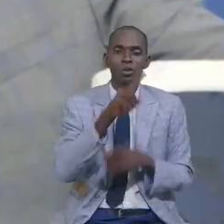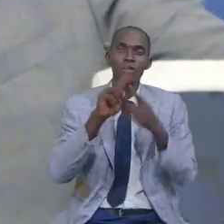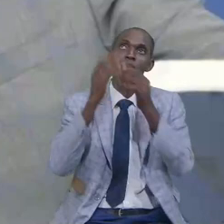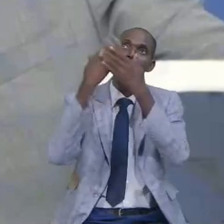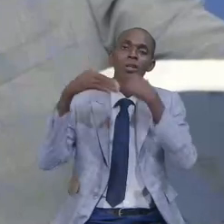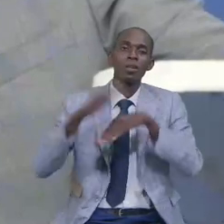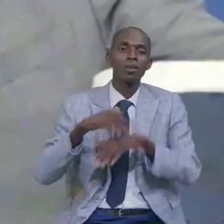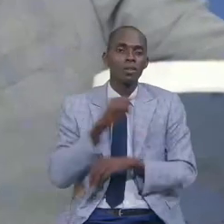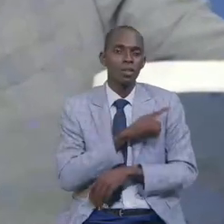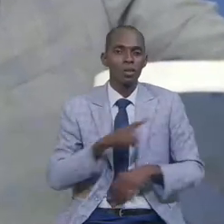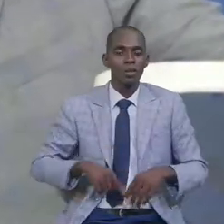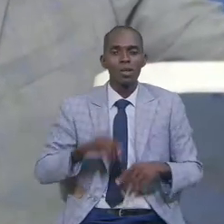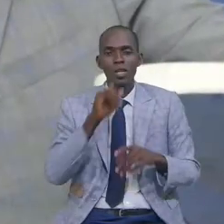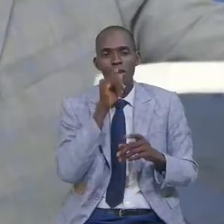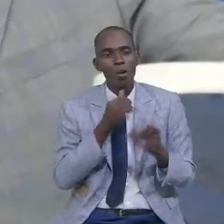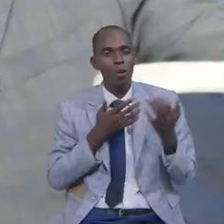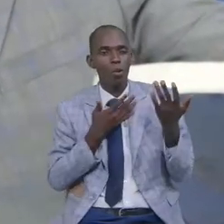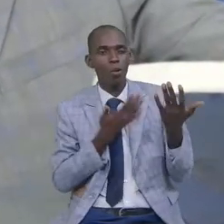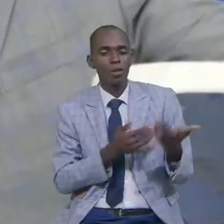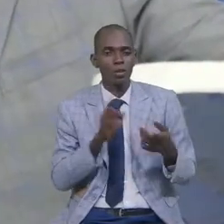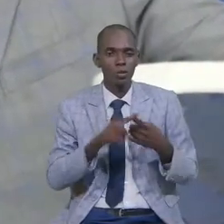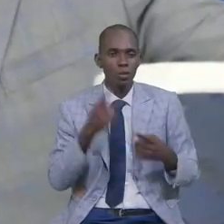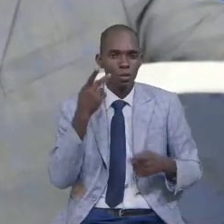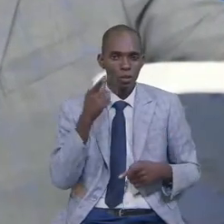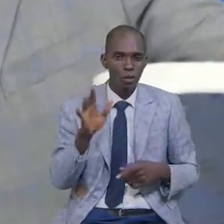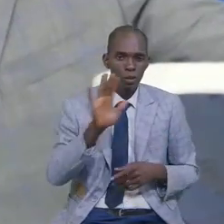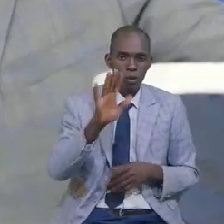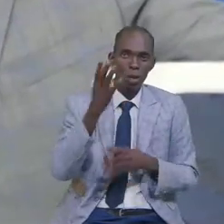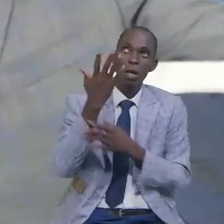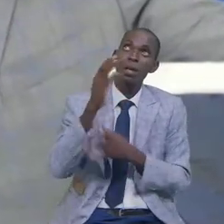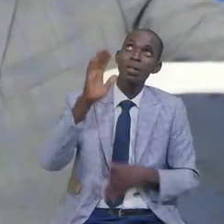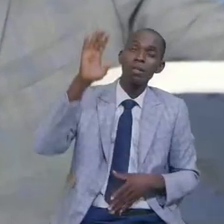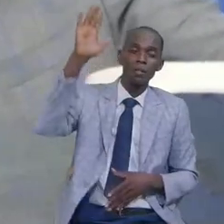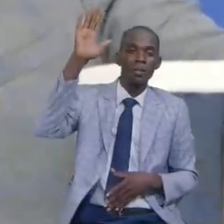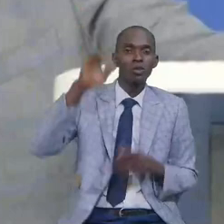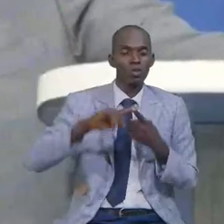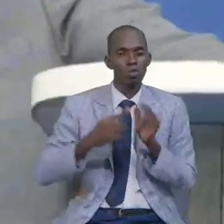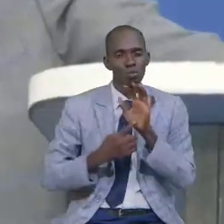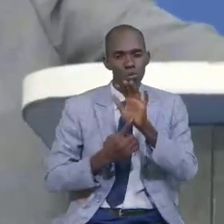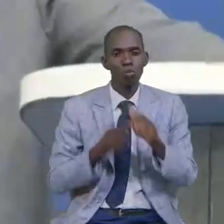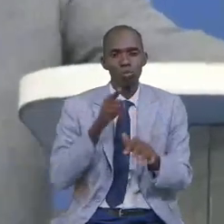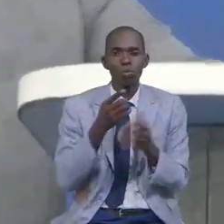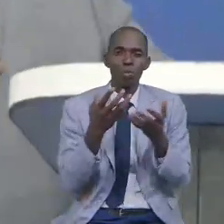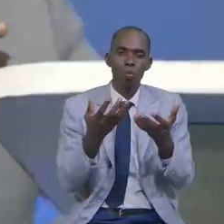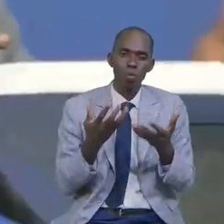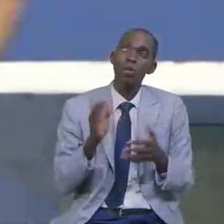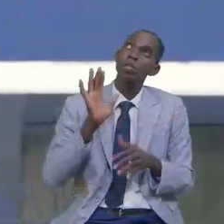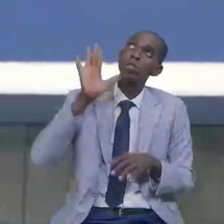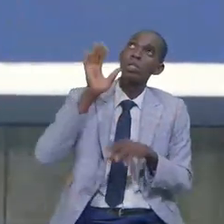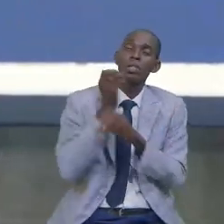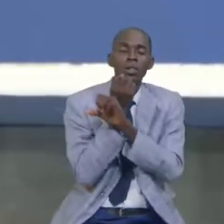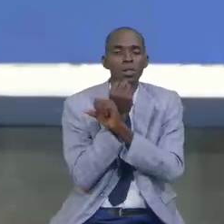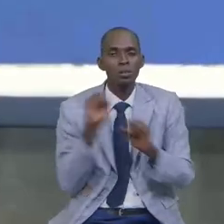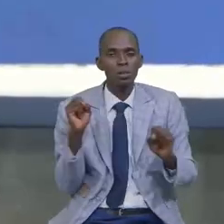qu'il puisse vous conduire au ciel. Le Seigneur attend pour voir cette main qui veut ce salut, ce pardon, cette libération,